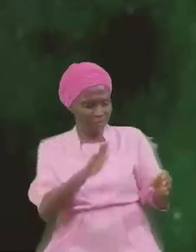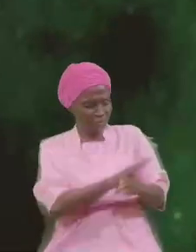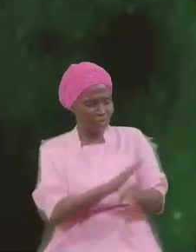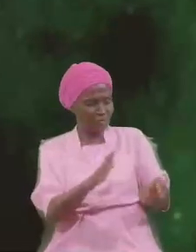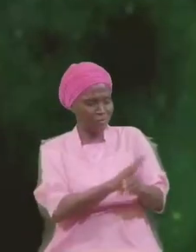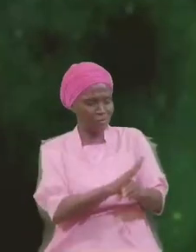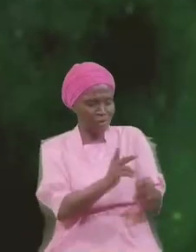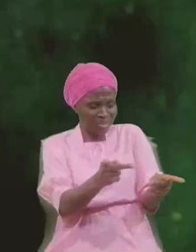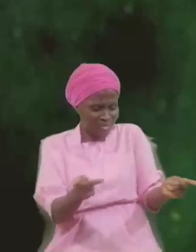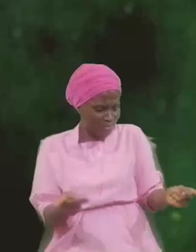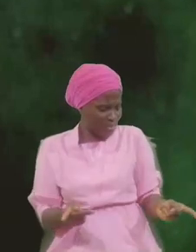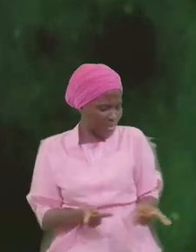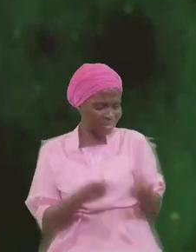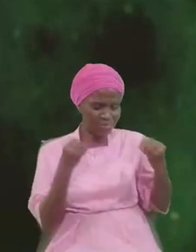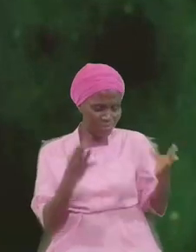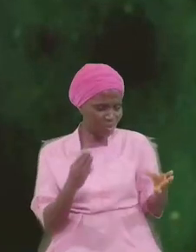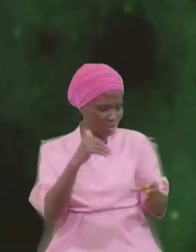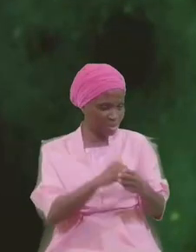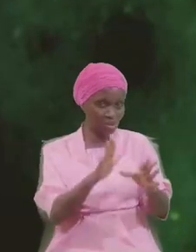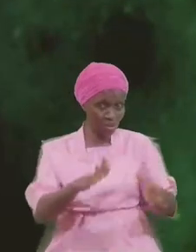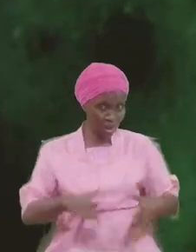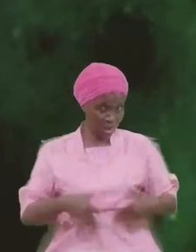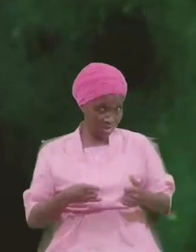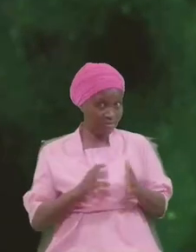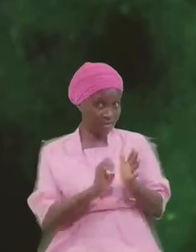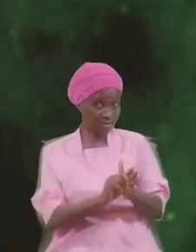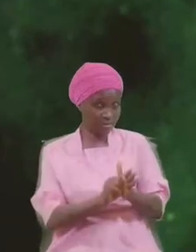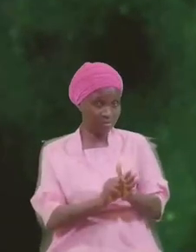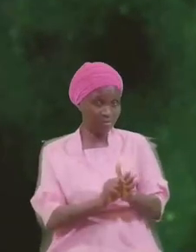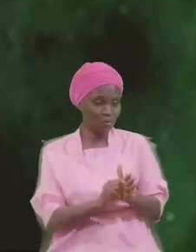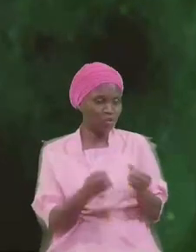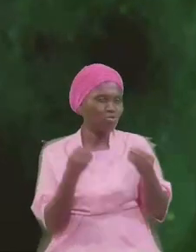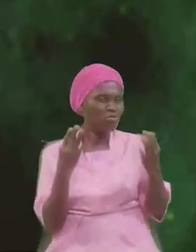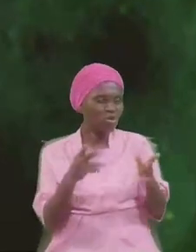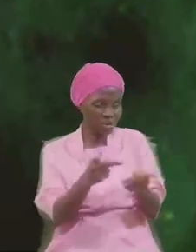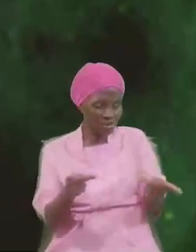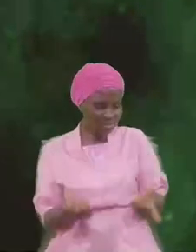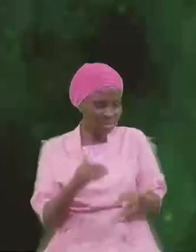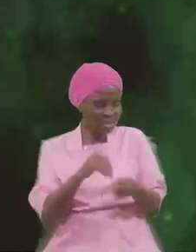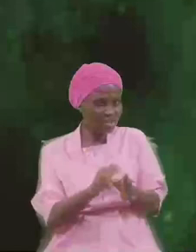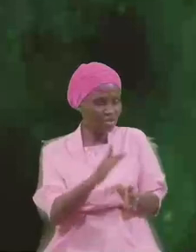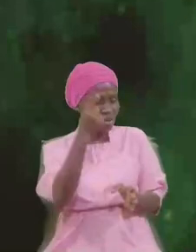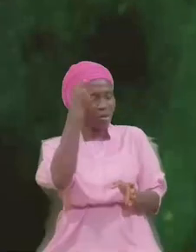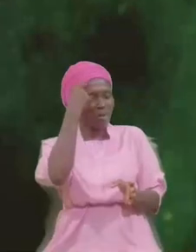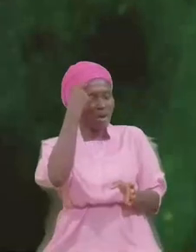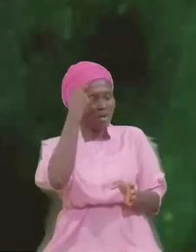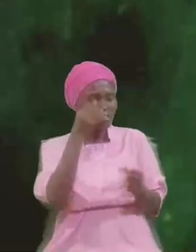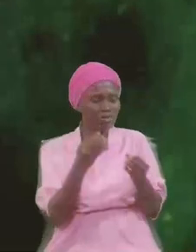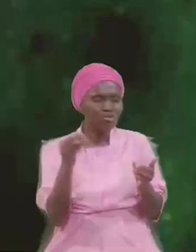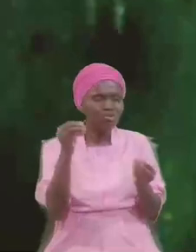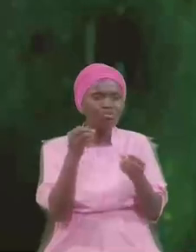A occupe trop d'espace dans votre vie, dans votre pensée.